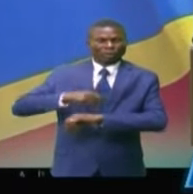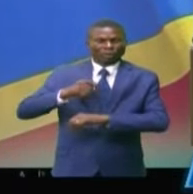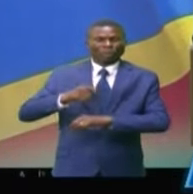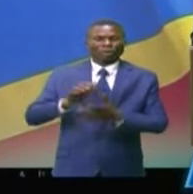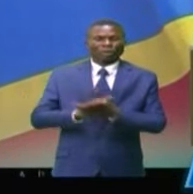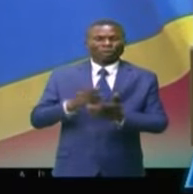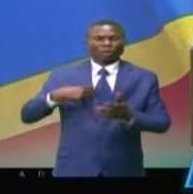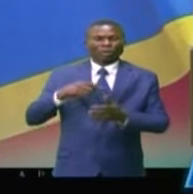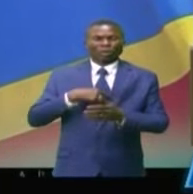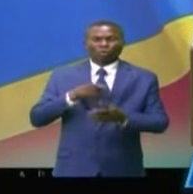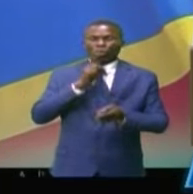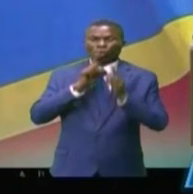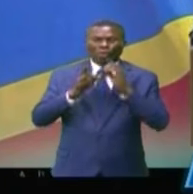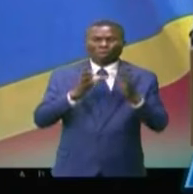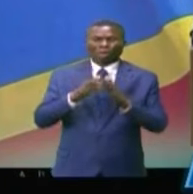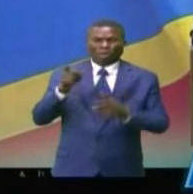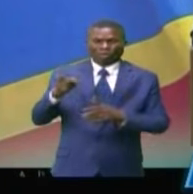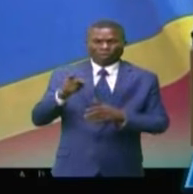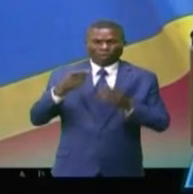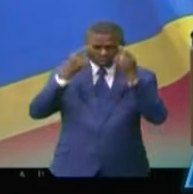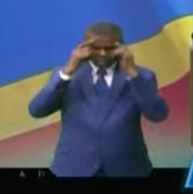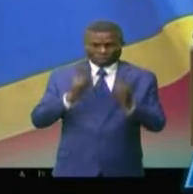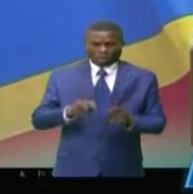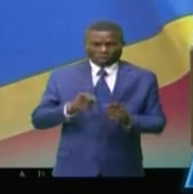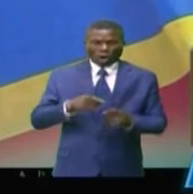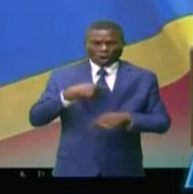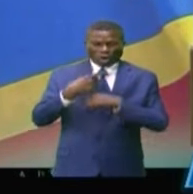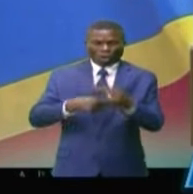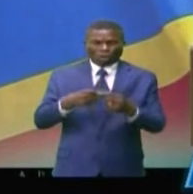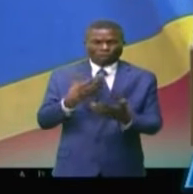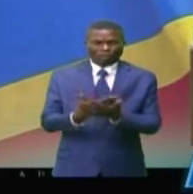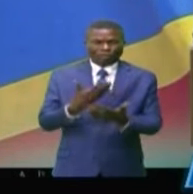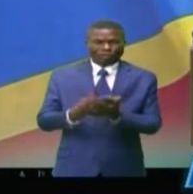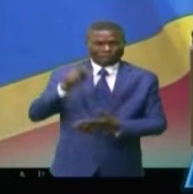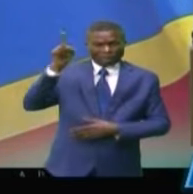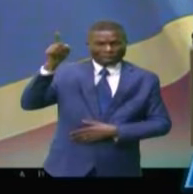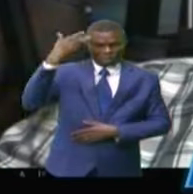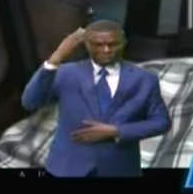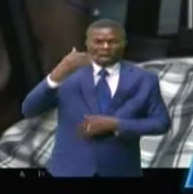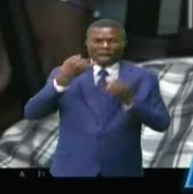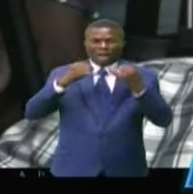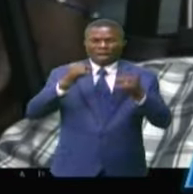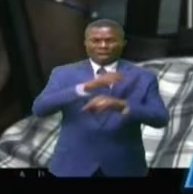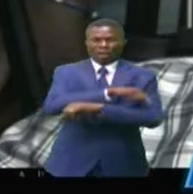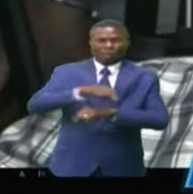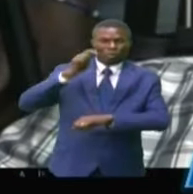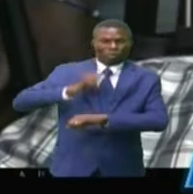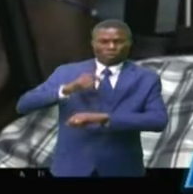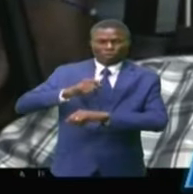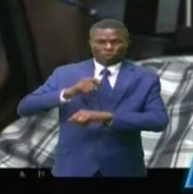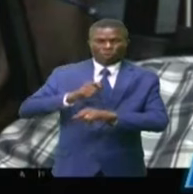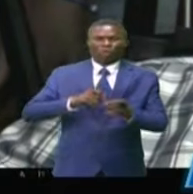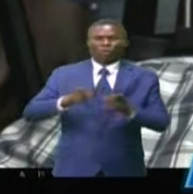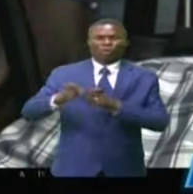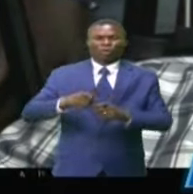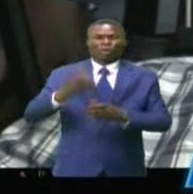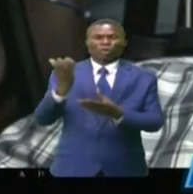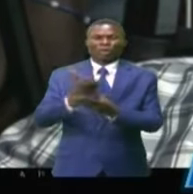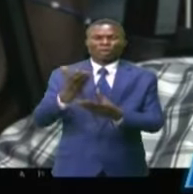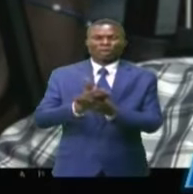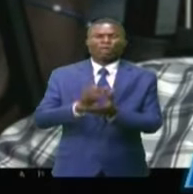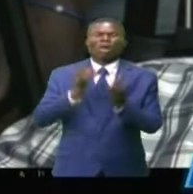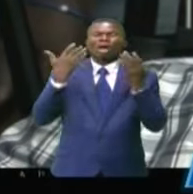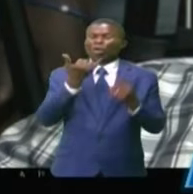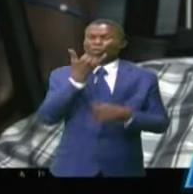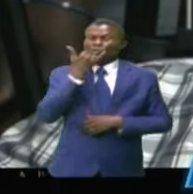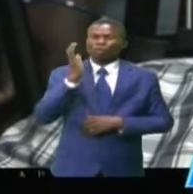Nous avons échangé, nous avons convenu qu'il soit ouvert sur place une information judiciaire qui doit conduire à un procès en flagrance. Je dois suivre